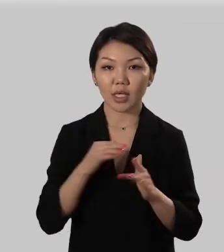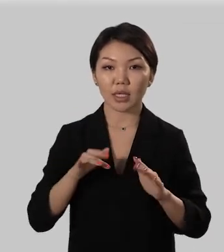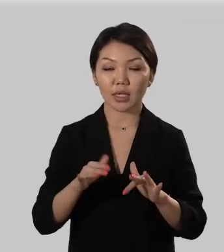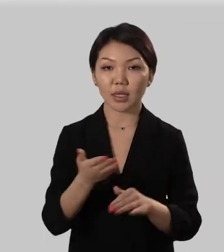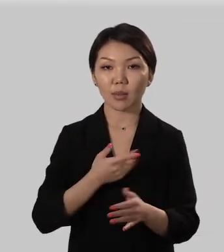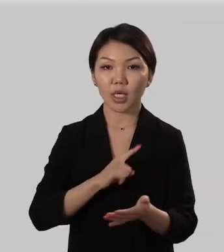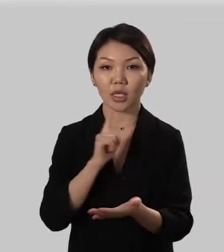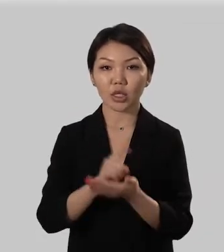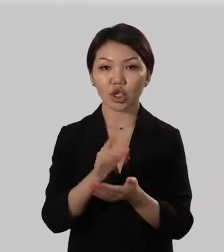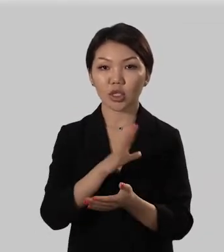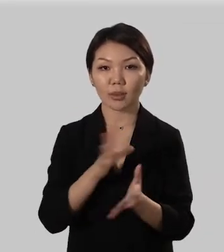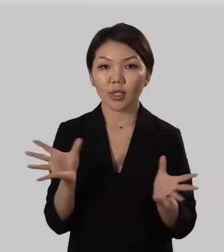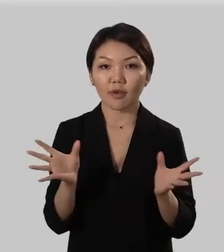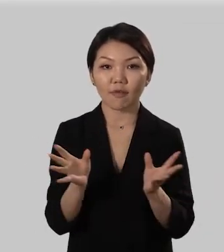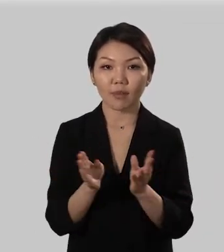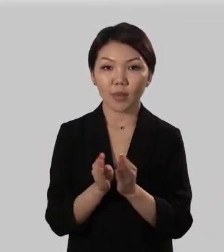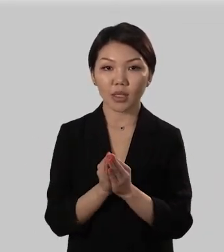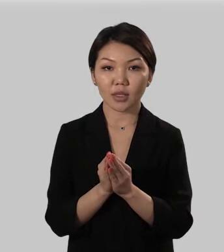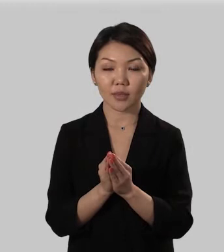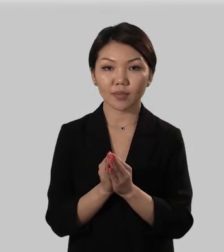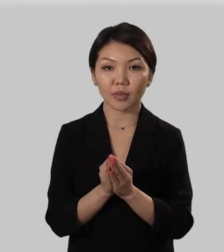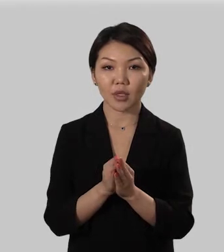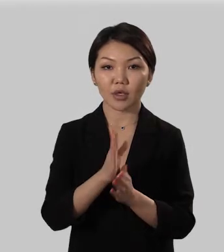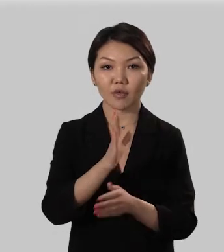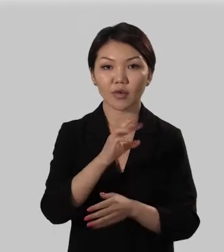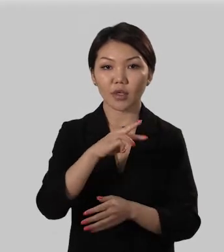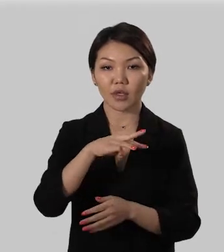мы должны быть вместе вместе